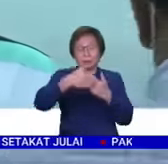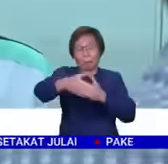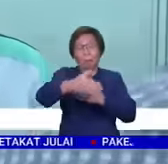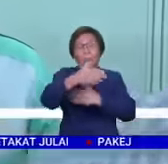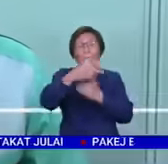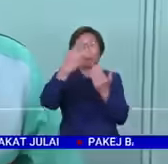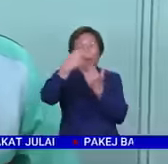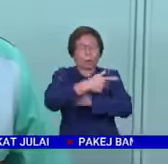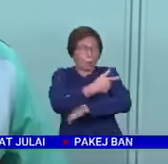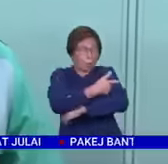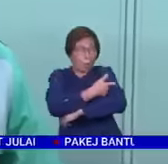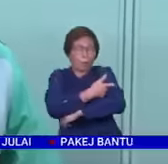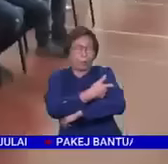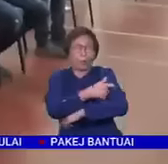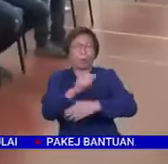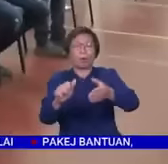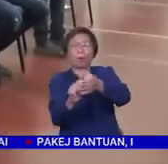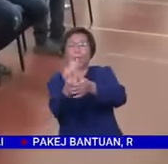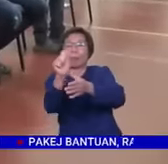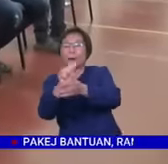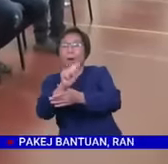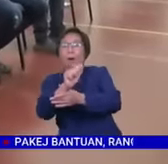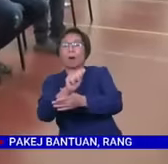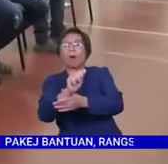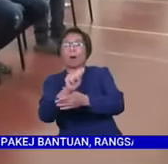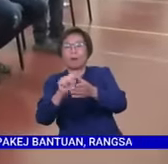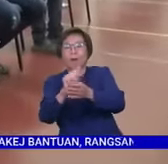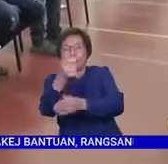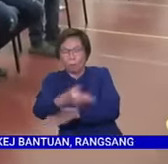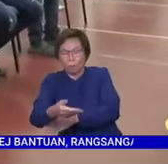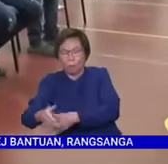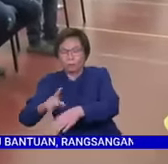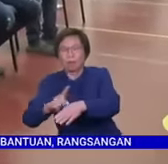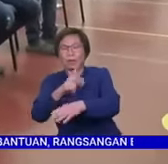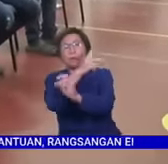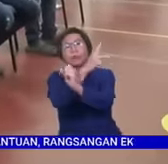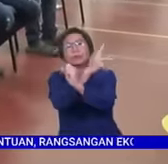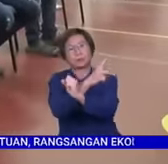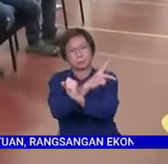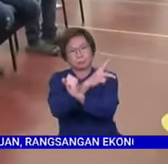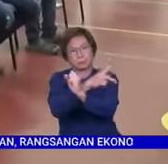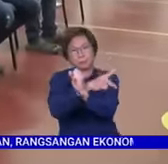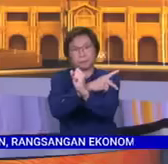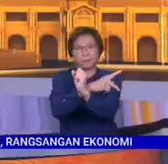program pemberian vaksinasi sektor Agri komoditi di Kuala Selangor